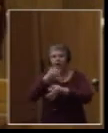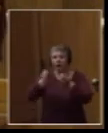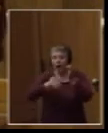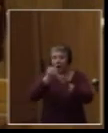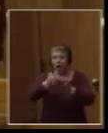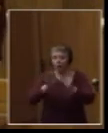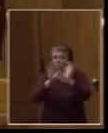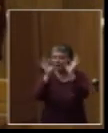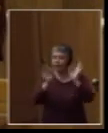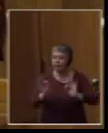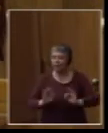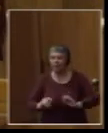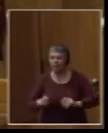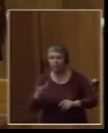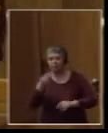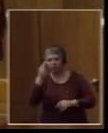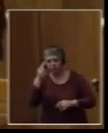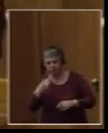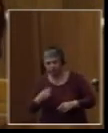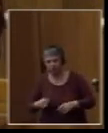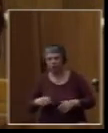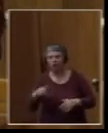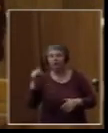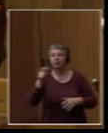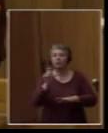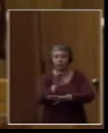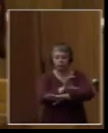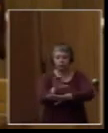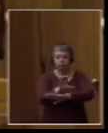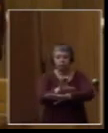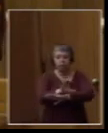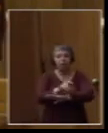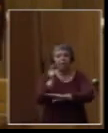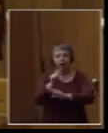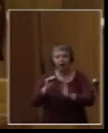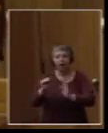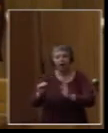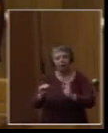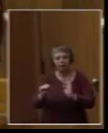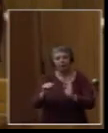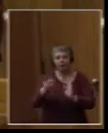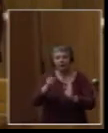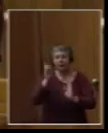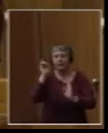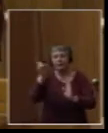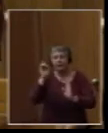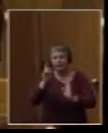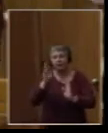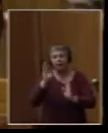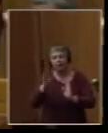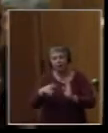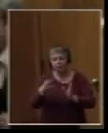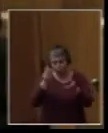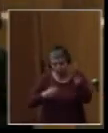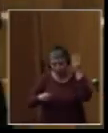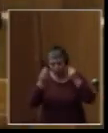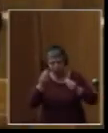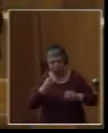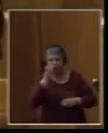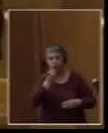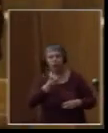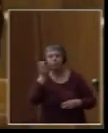για ηλεκτρονικούς υπολογιστές ή application για κινητά. Δημιουργία αθλητικών κέντρων για άτομα με